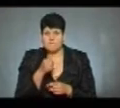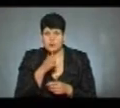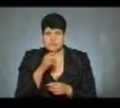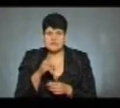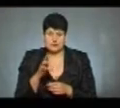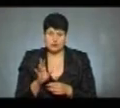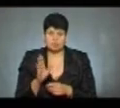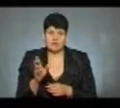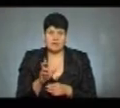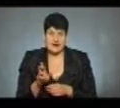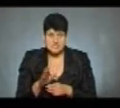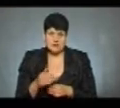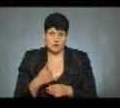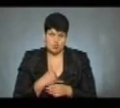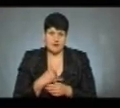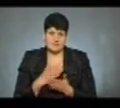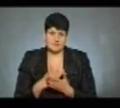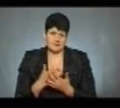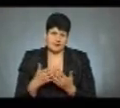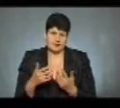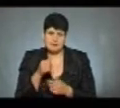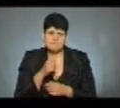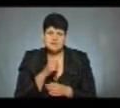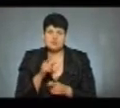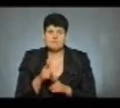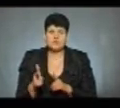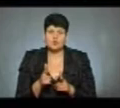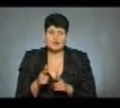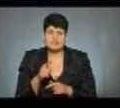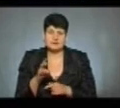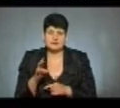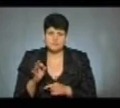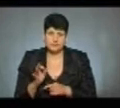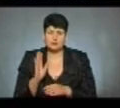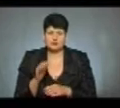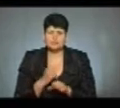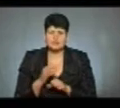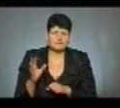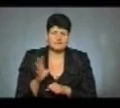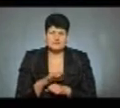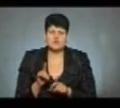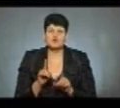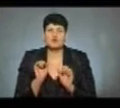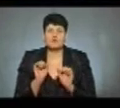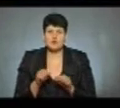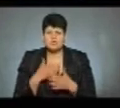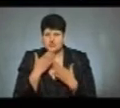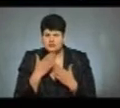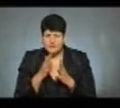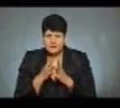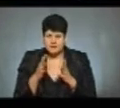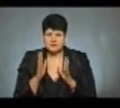в березні. І в мене є декілька місяців, щоб підготуватися до ЗНО. Робитиму все, що можливо, читати